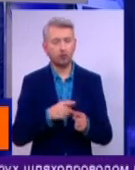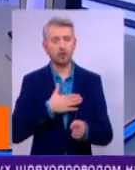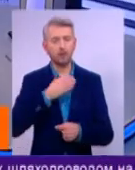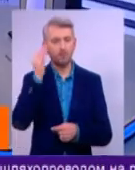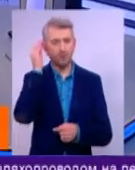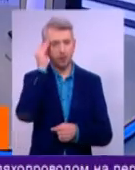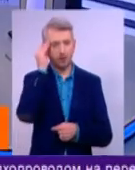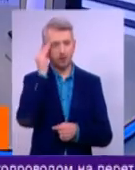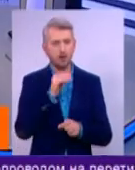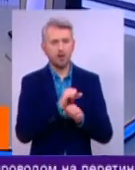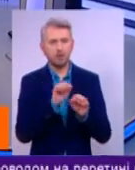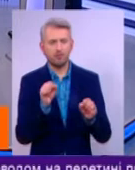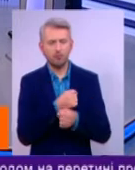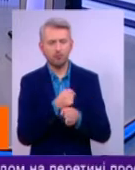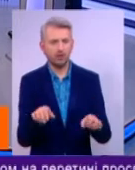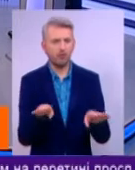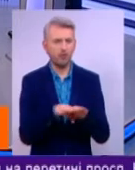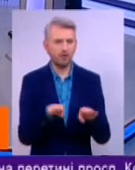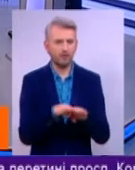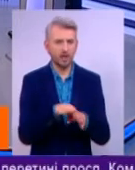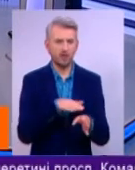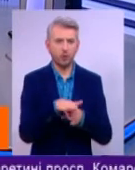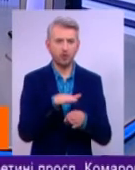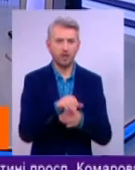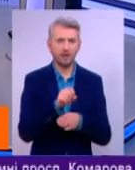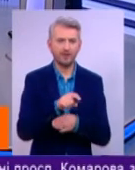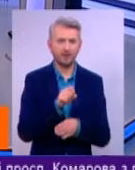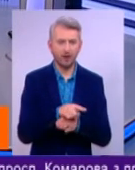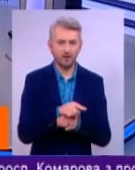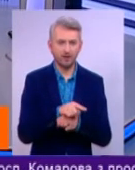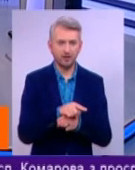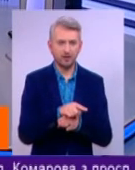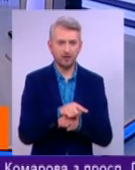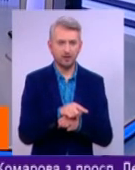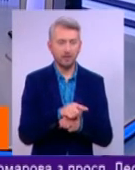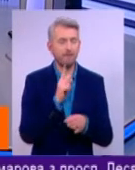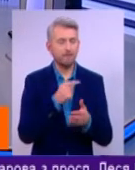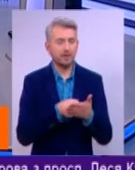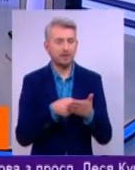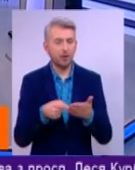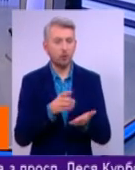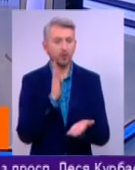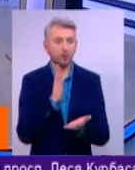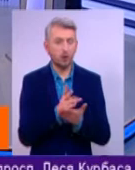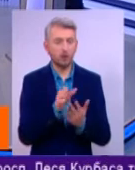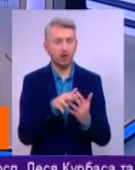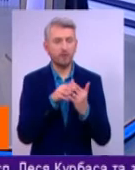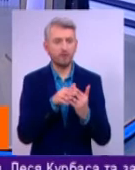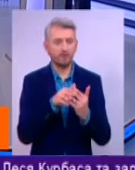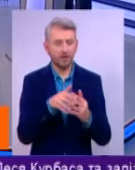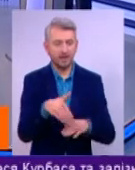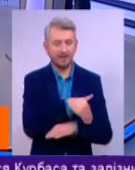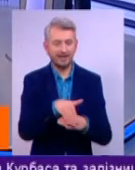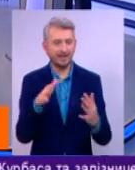погляд, неможливо порівняти виконання завдань, але підкреслюю, безпосередньо на лінії зіткнення під